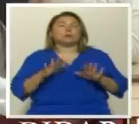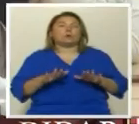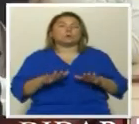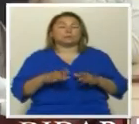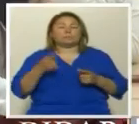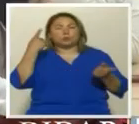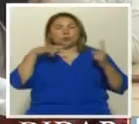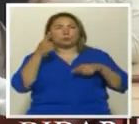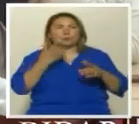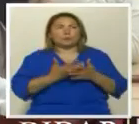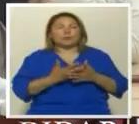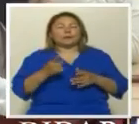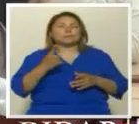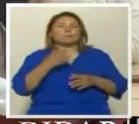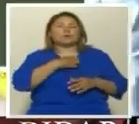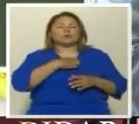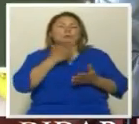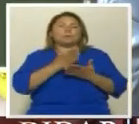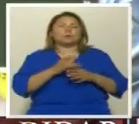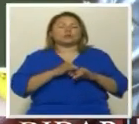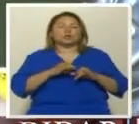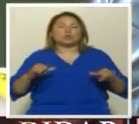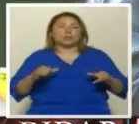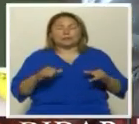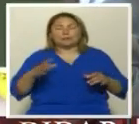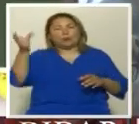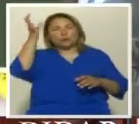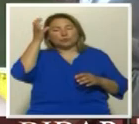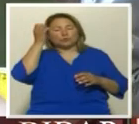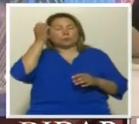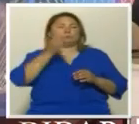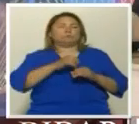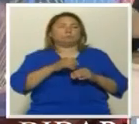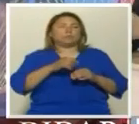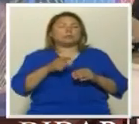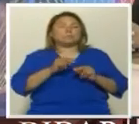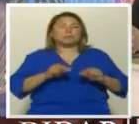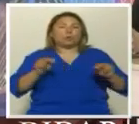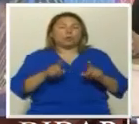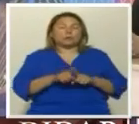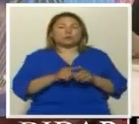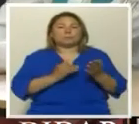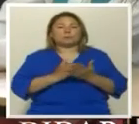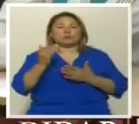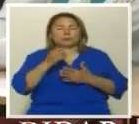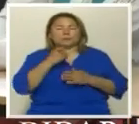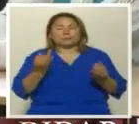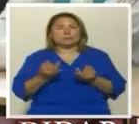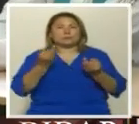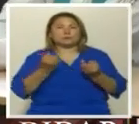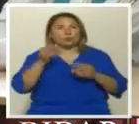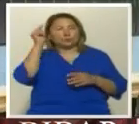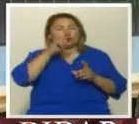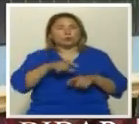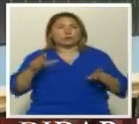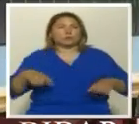в разработке издания одно из направлений связано с расширением научно-познавательных ресурсов педагогов а также повышение заинтересованности у